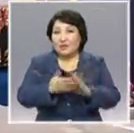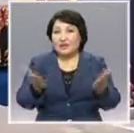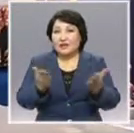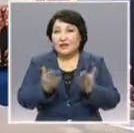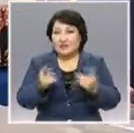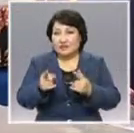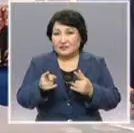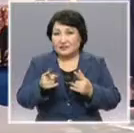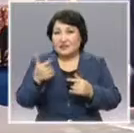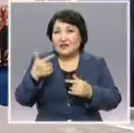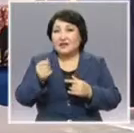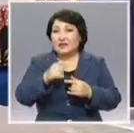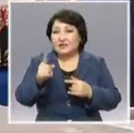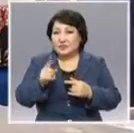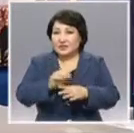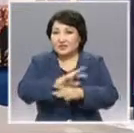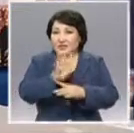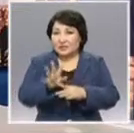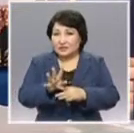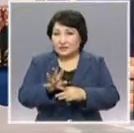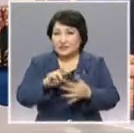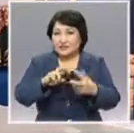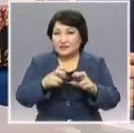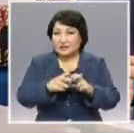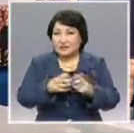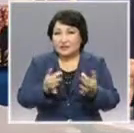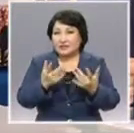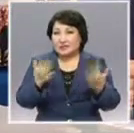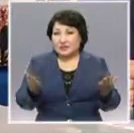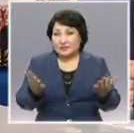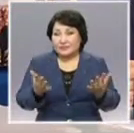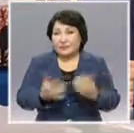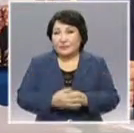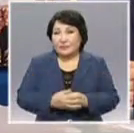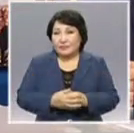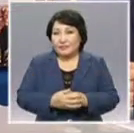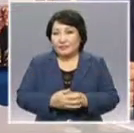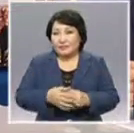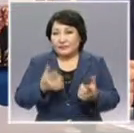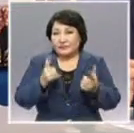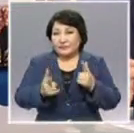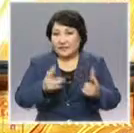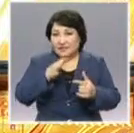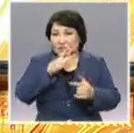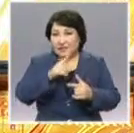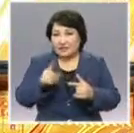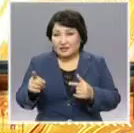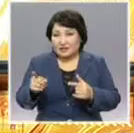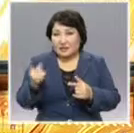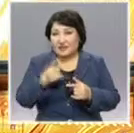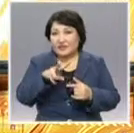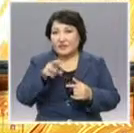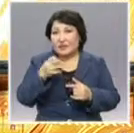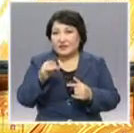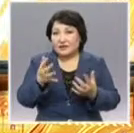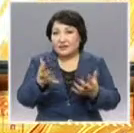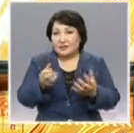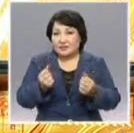Газбен қамту мәселесі қанша үй бар? Қазіргі уақытта біз енді Первомайканы